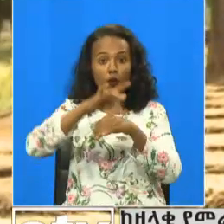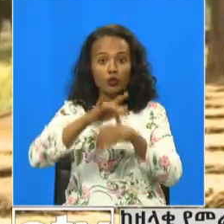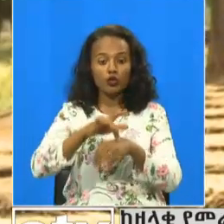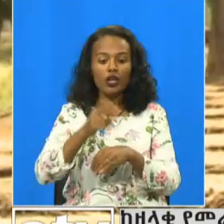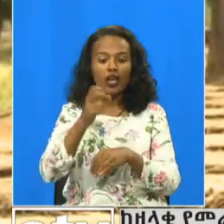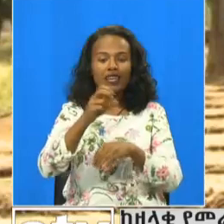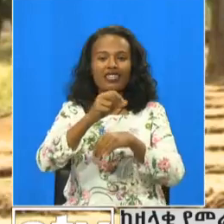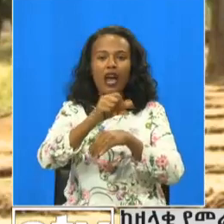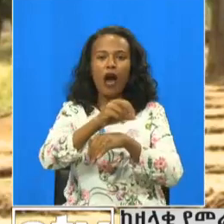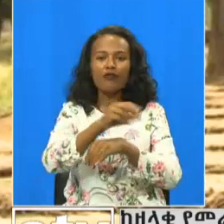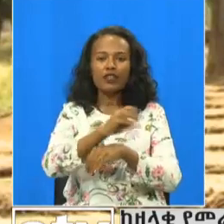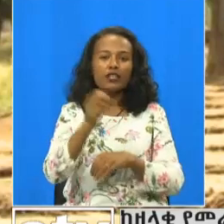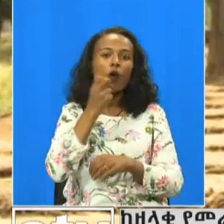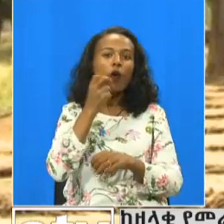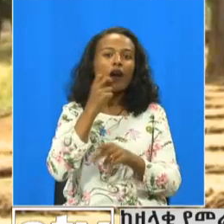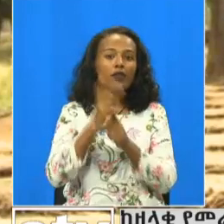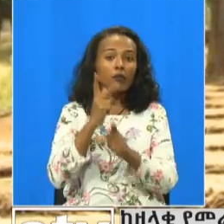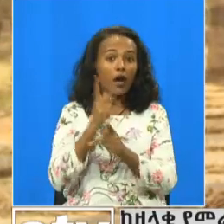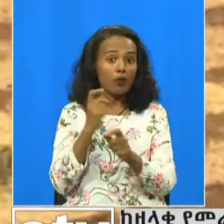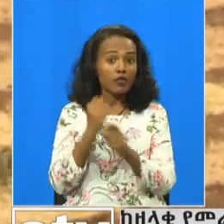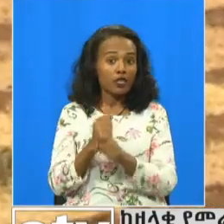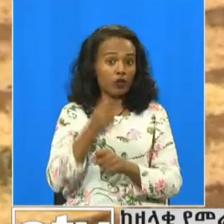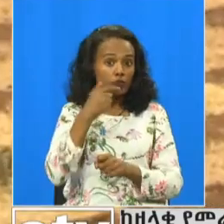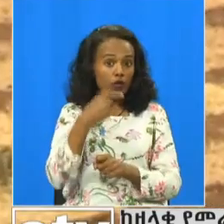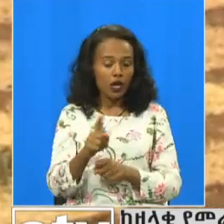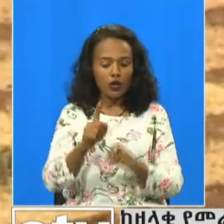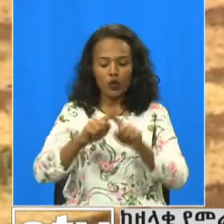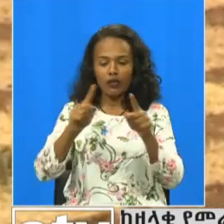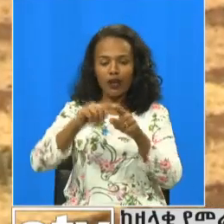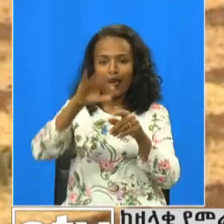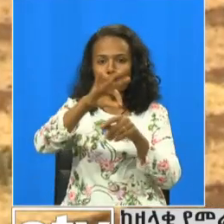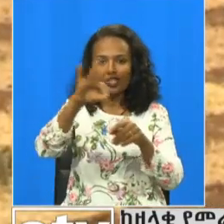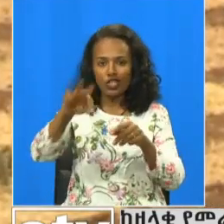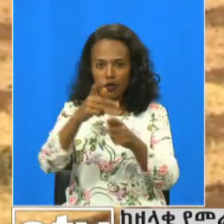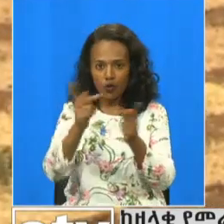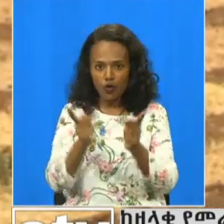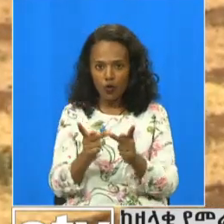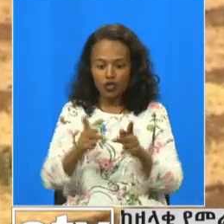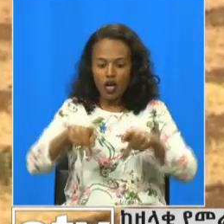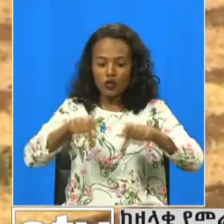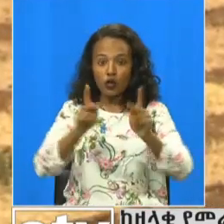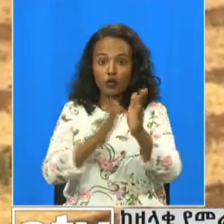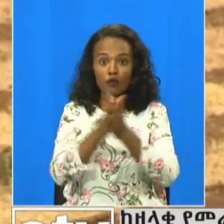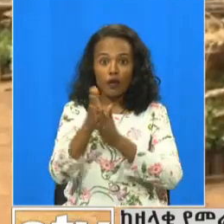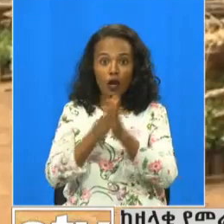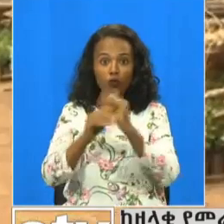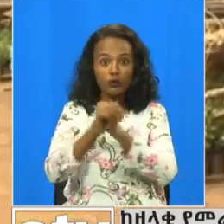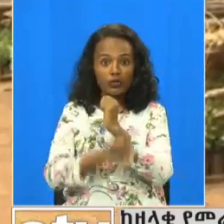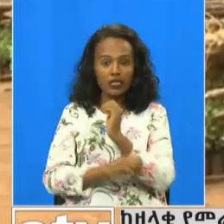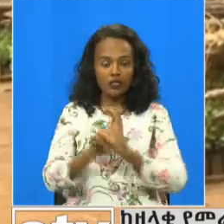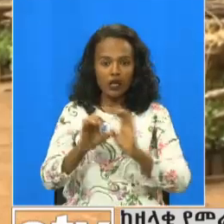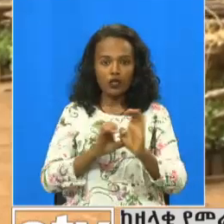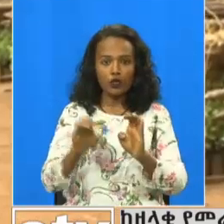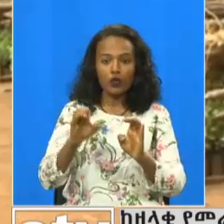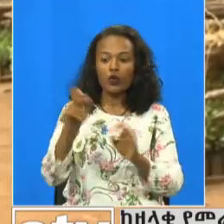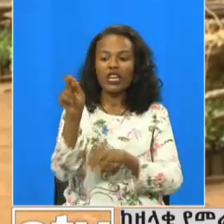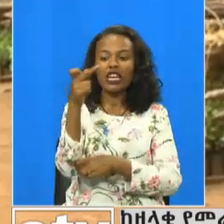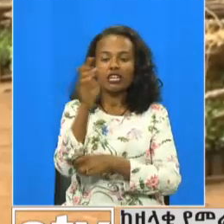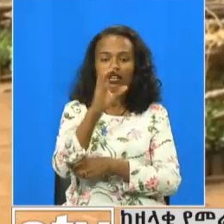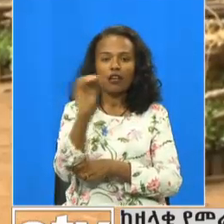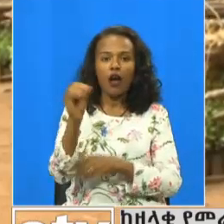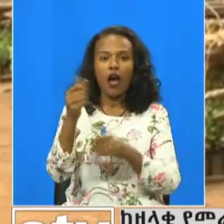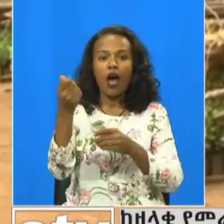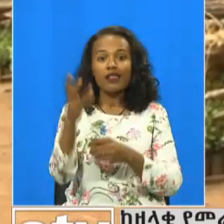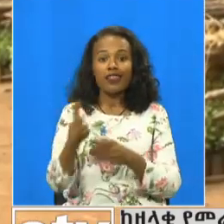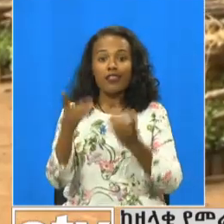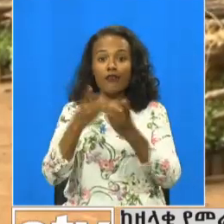የአፈርና ውሃ ጥበቃ ስራ መስራቱን ገልጸው በተለያዩ የችግኝ ጣቢያዎች የአርሶ አደሩን ፍላጎት መሰረት ያደረጉ የደንና የአትክልትና